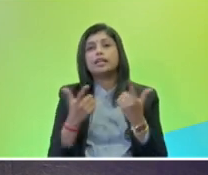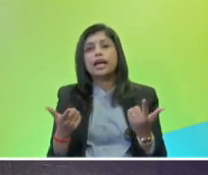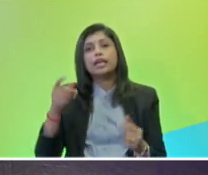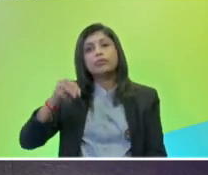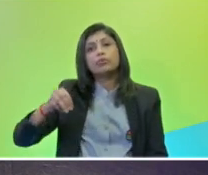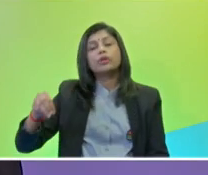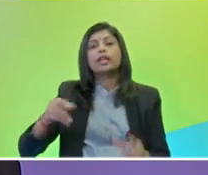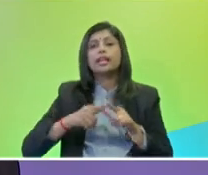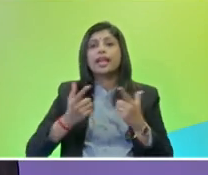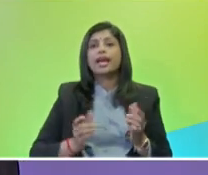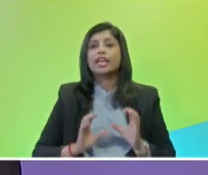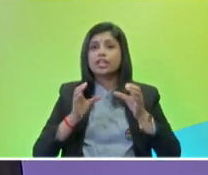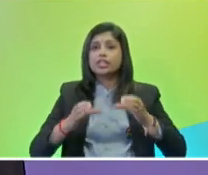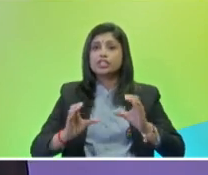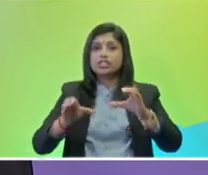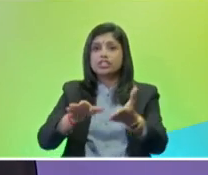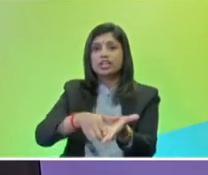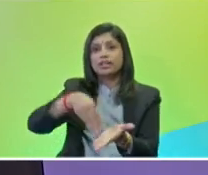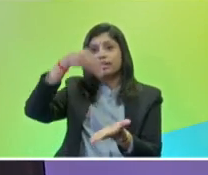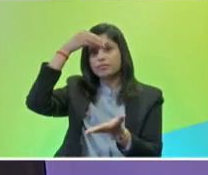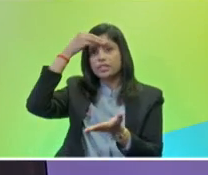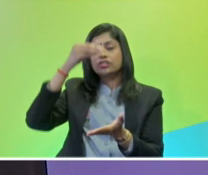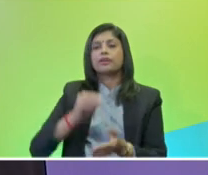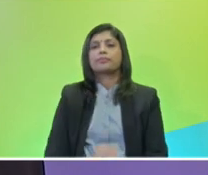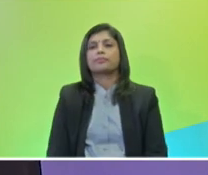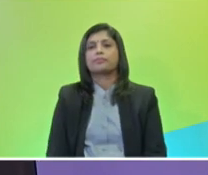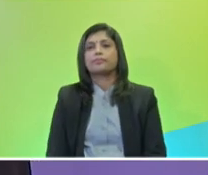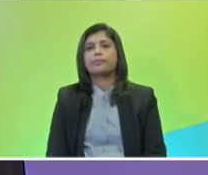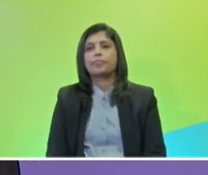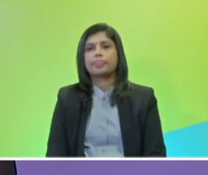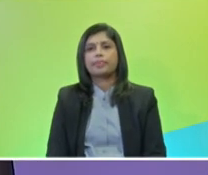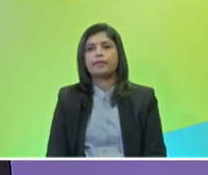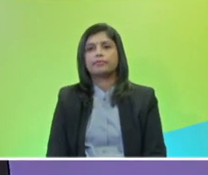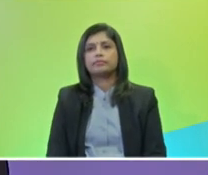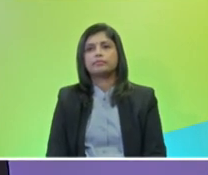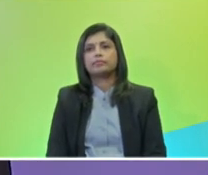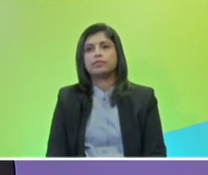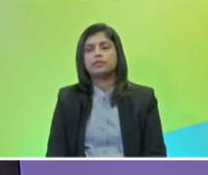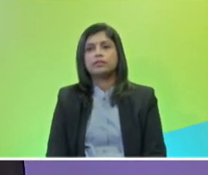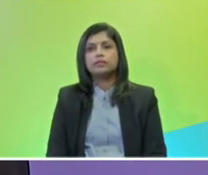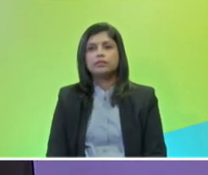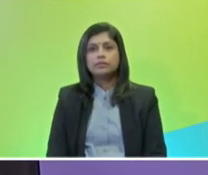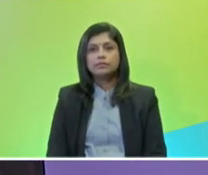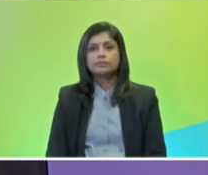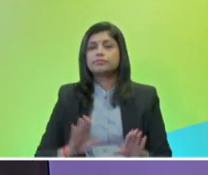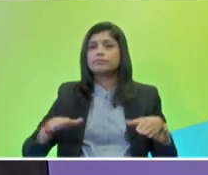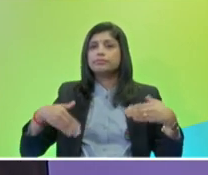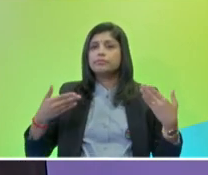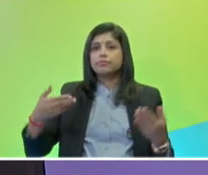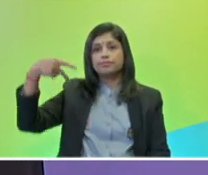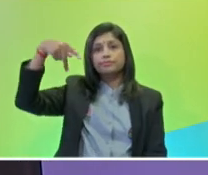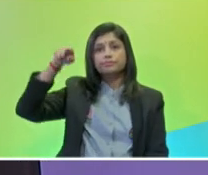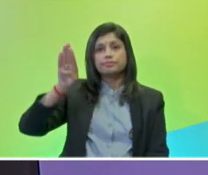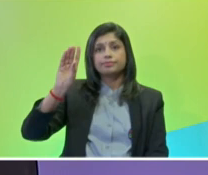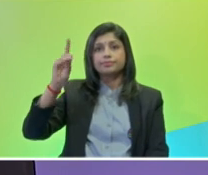kita akan buat tindakan susulan untuk murid yang lemah di dalam kelas kelas Bagaimanakah PBB dilaksanakan dalam